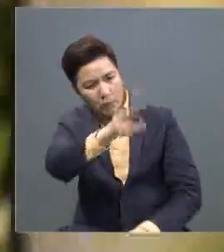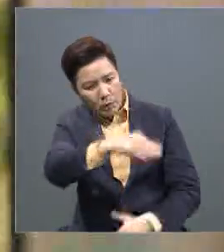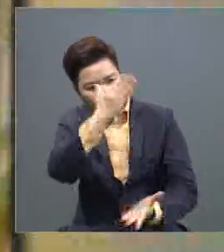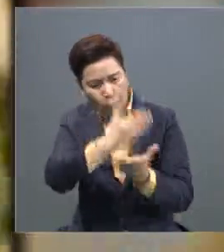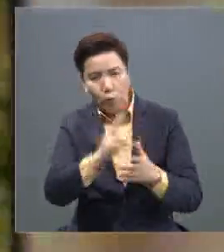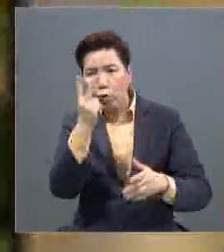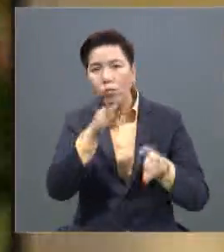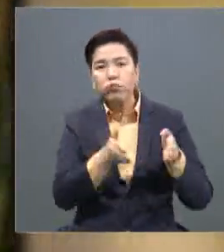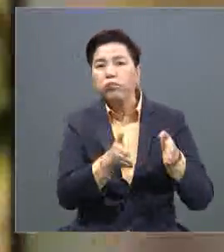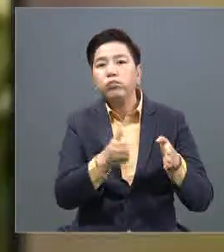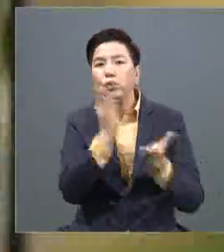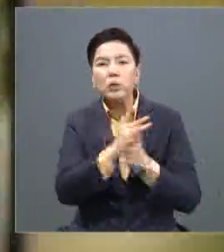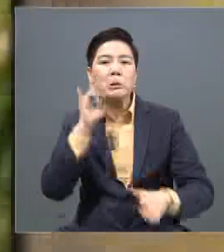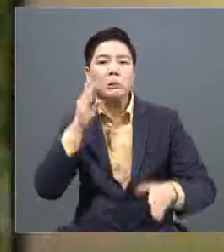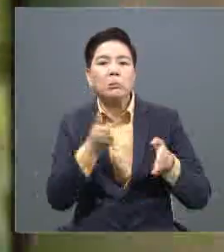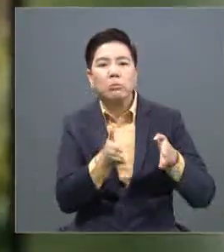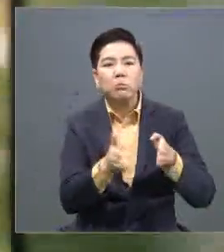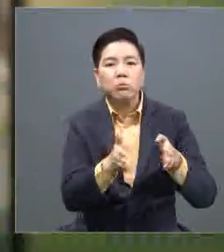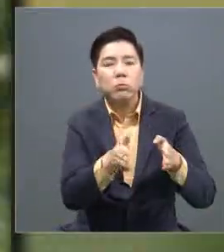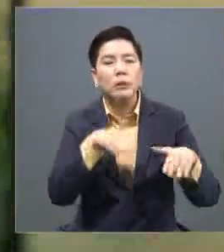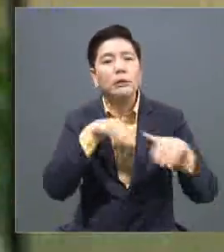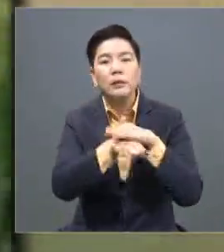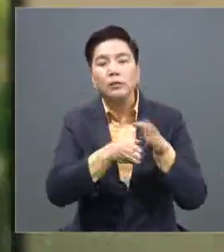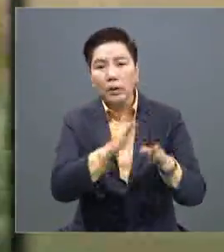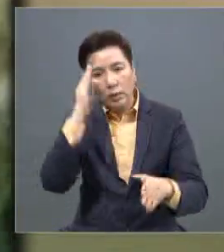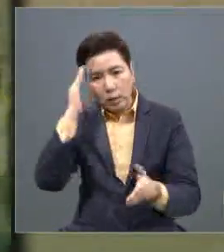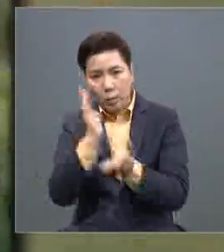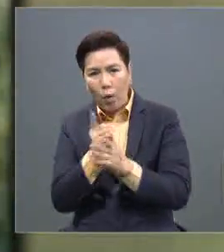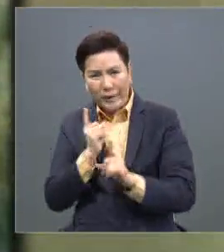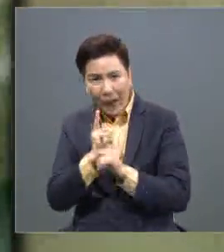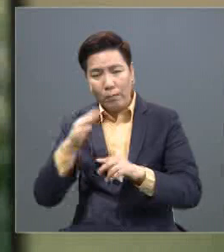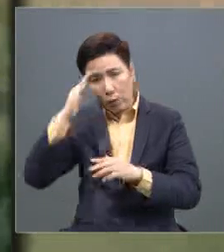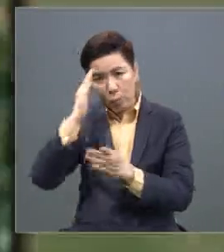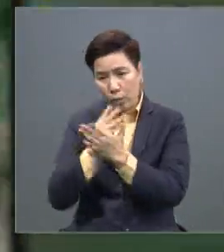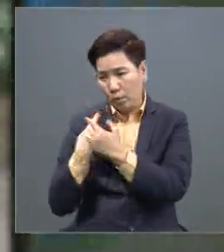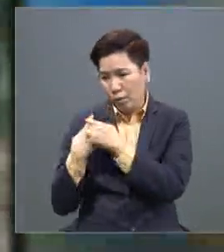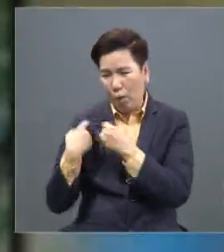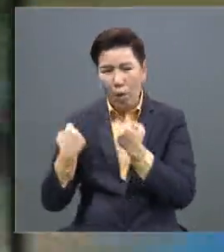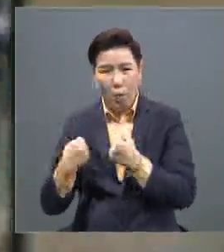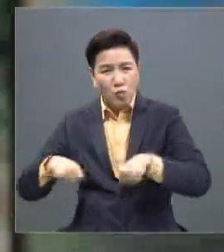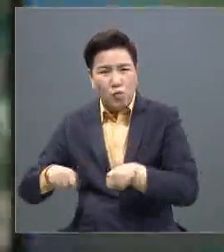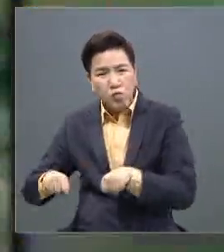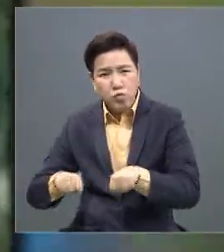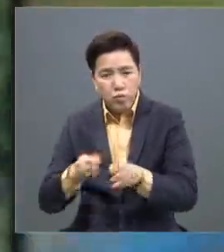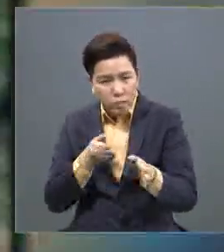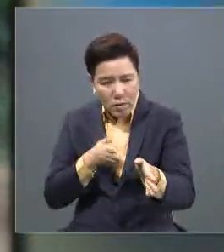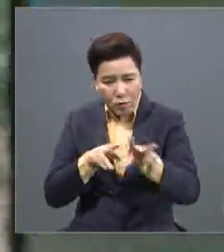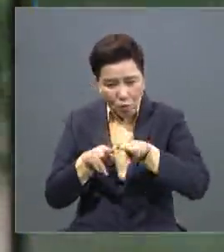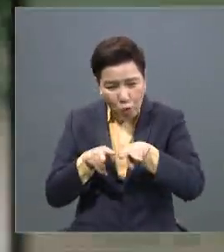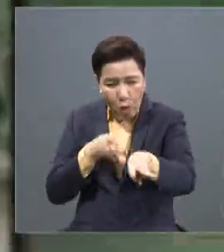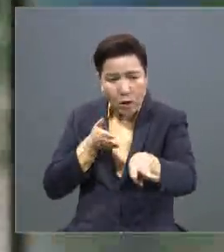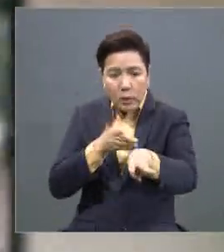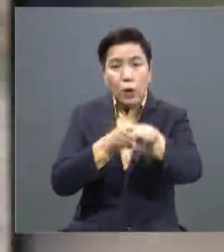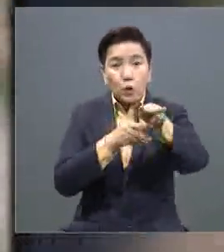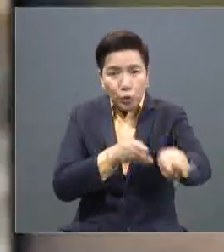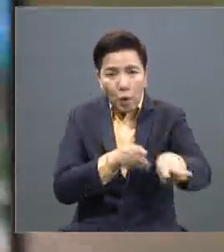ทั้ง2ไม่ยอมหยุดแล้วก็ขี่รถหลบหนีนะคะทำให้ดาบตำรวจสมศักดิ์เนี่ยขับรถไปติดตามเมื่อนักท่องเที่ยวเนี่ยจอดรถ